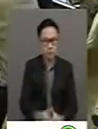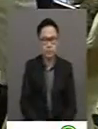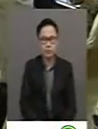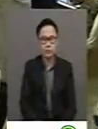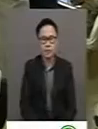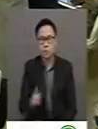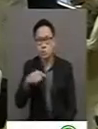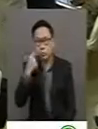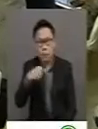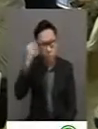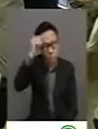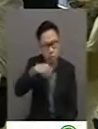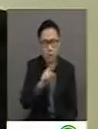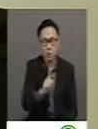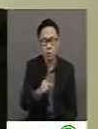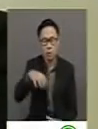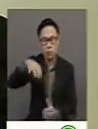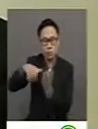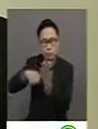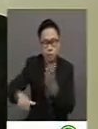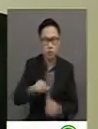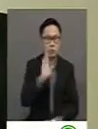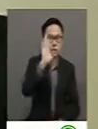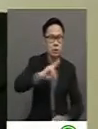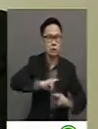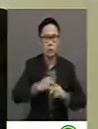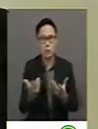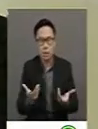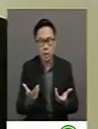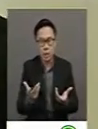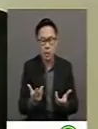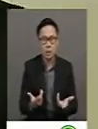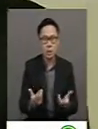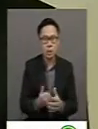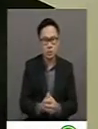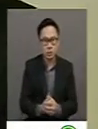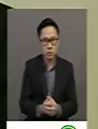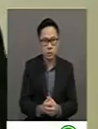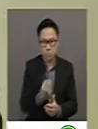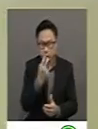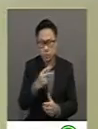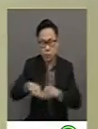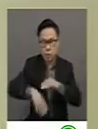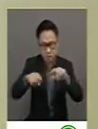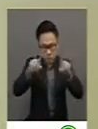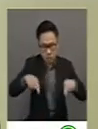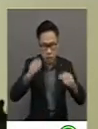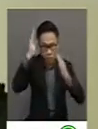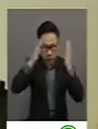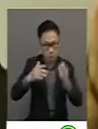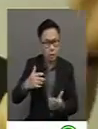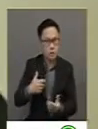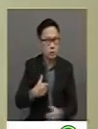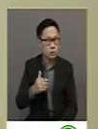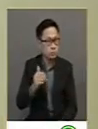40% แล้วใครพูดความจริงใครพูดเท็จกรมศุลพูดเท็จเบสลินบอกความจริงและเอกสารมาเลเซียเชื่อถือ